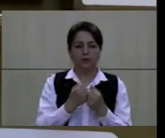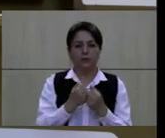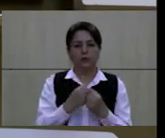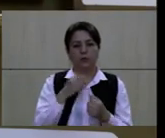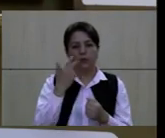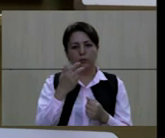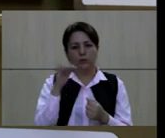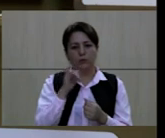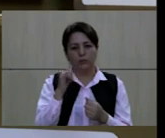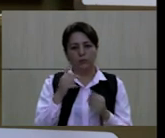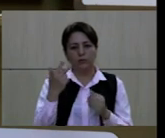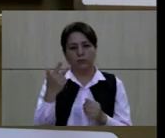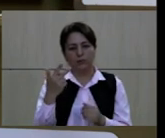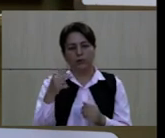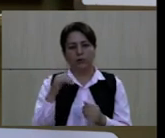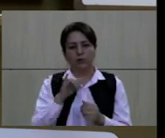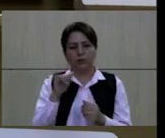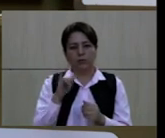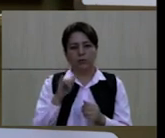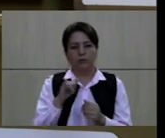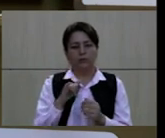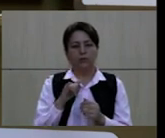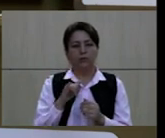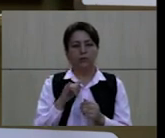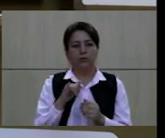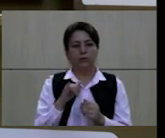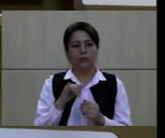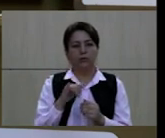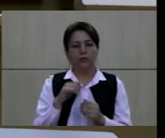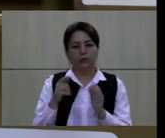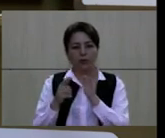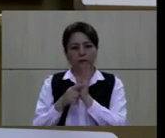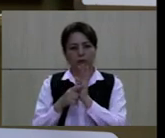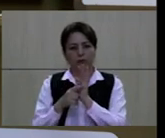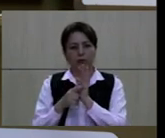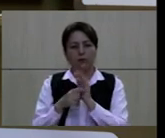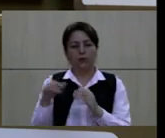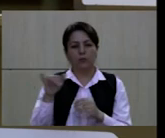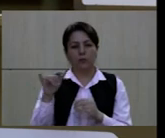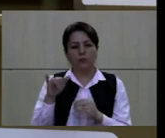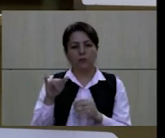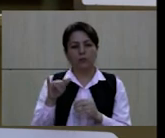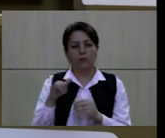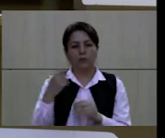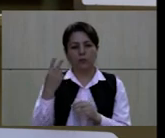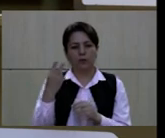3 ko'paytiruv 3 ko'paytiruv 7 ko'paytiruv 2